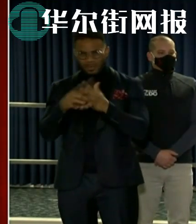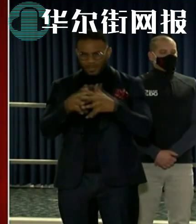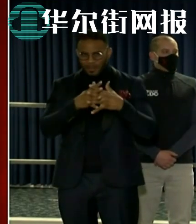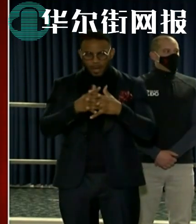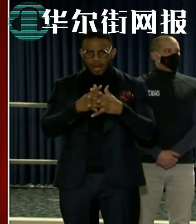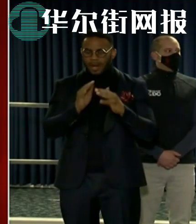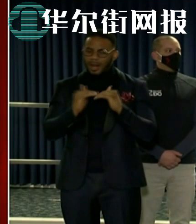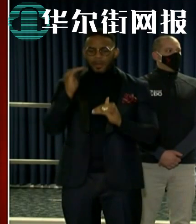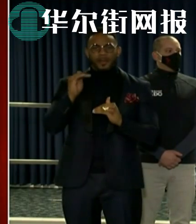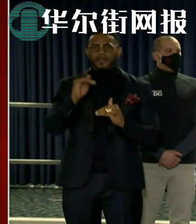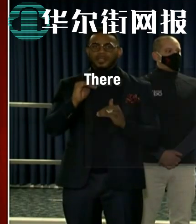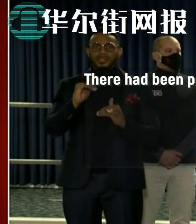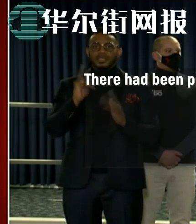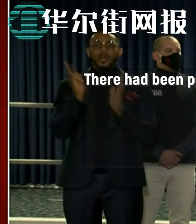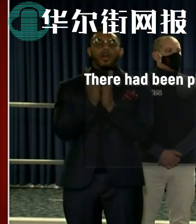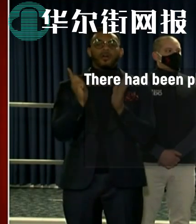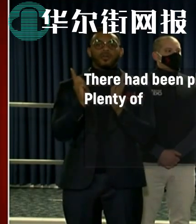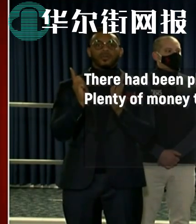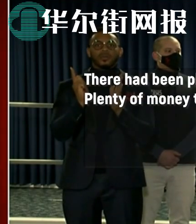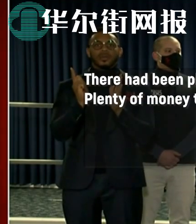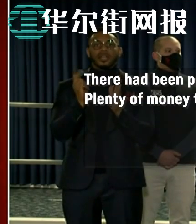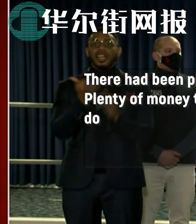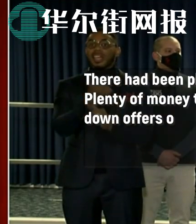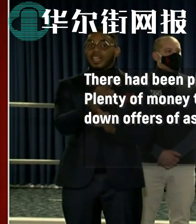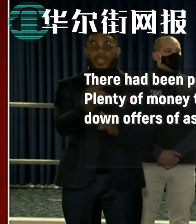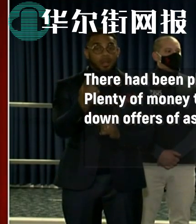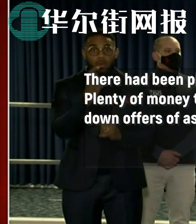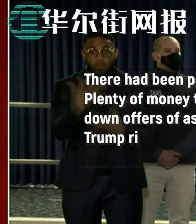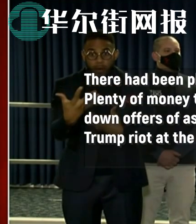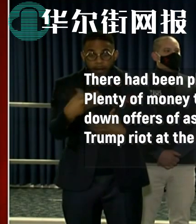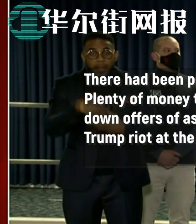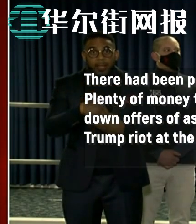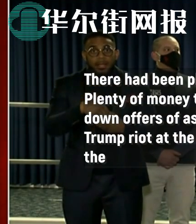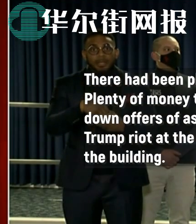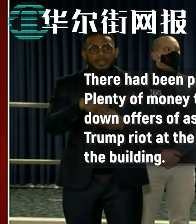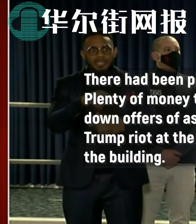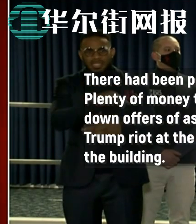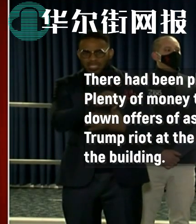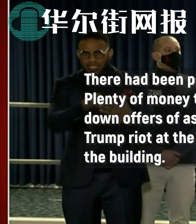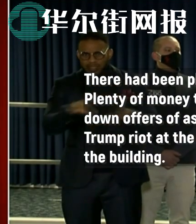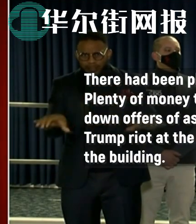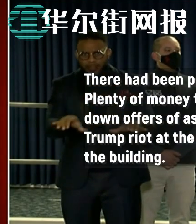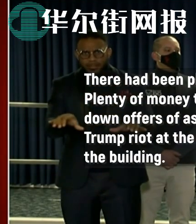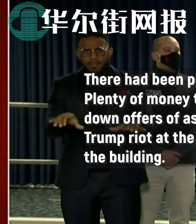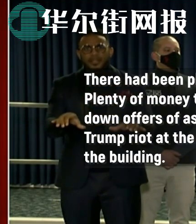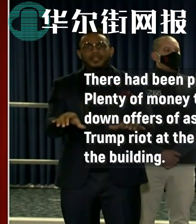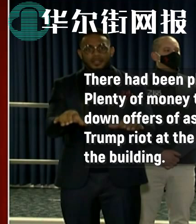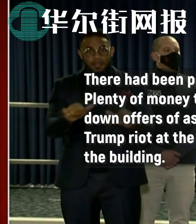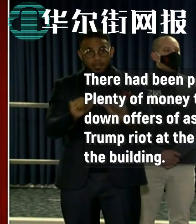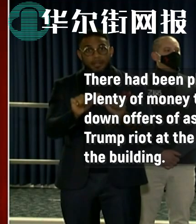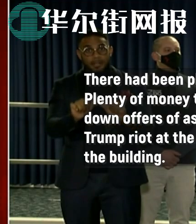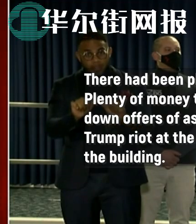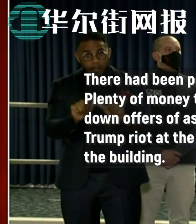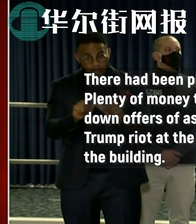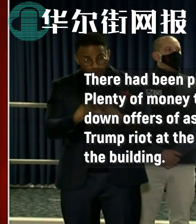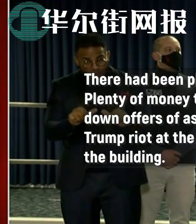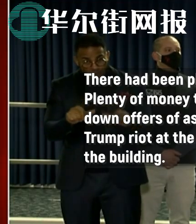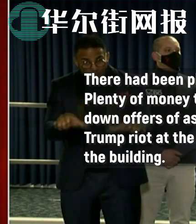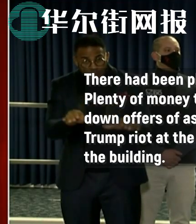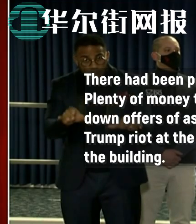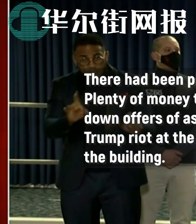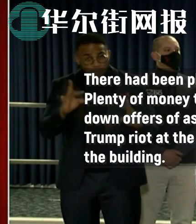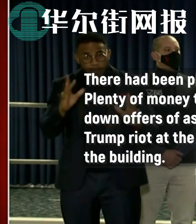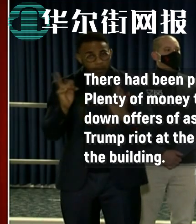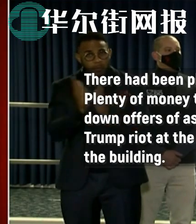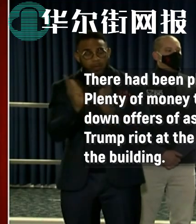警卫队增援部队，也是在抗议者首先突破路障一个多小时之后才动员起来。与此形成鲜明对比的是，在